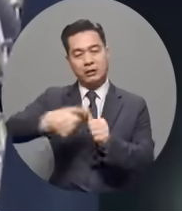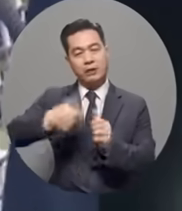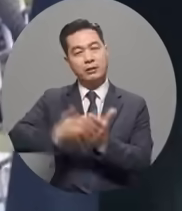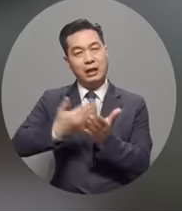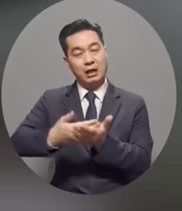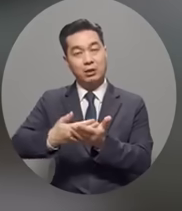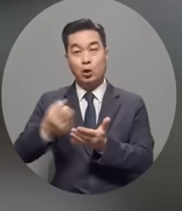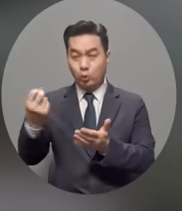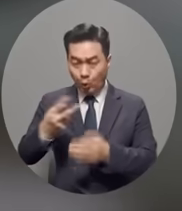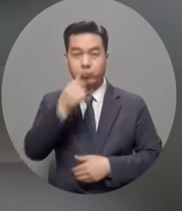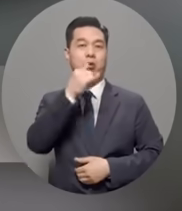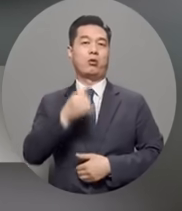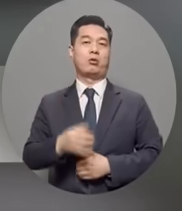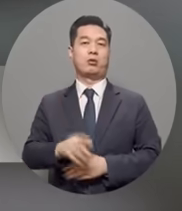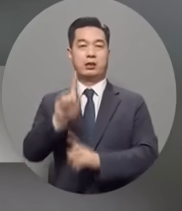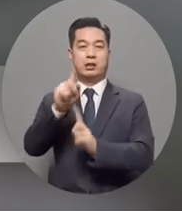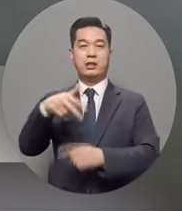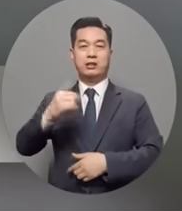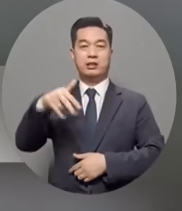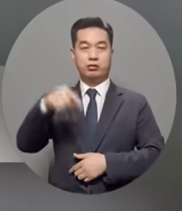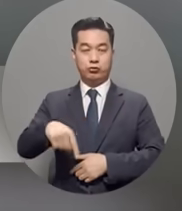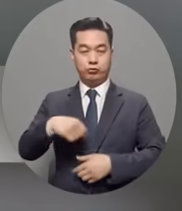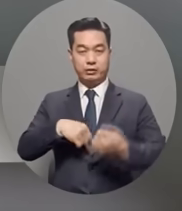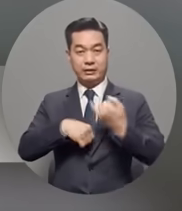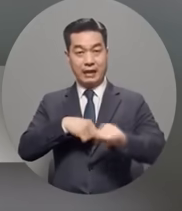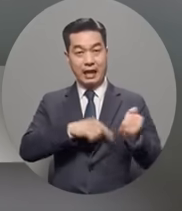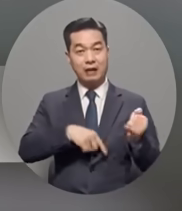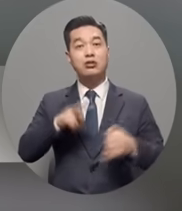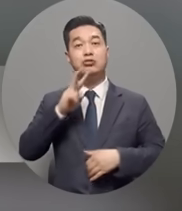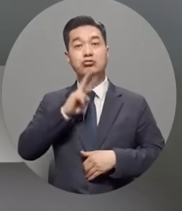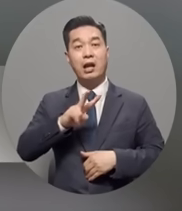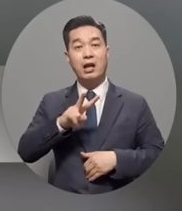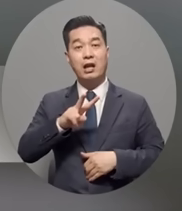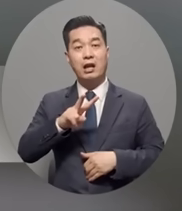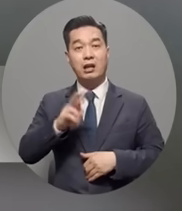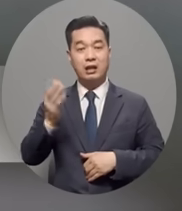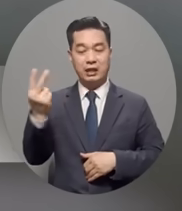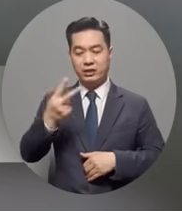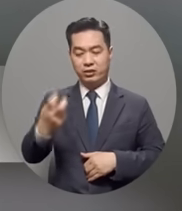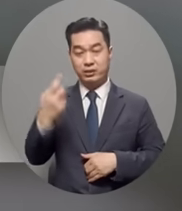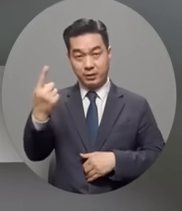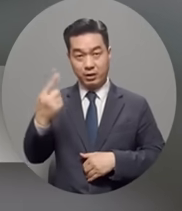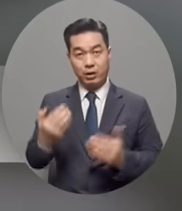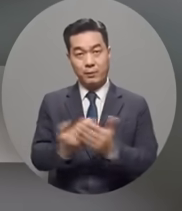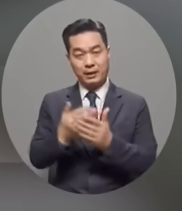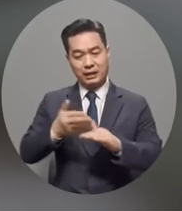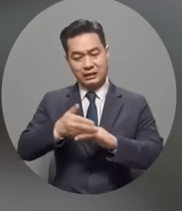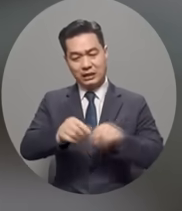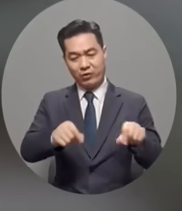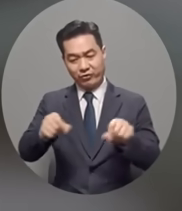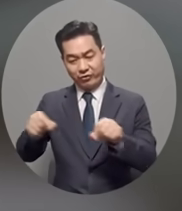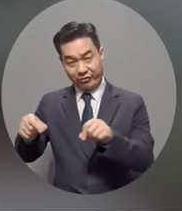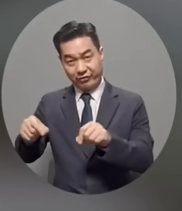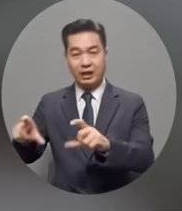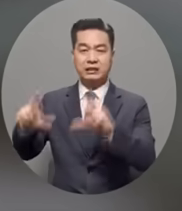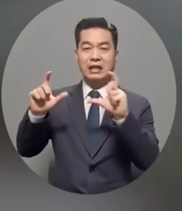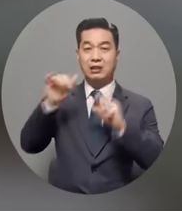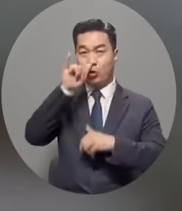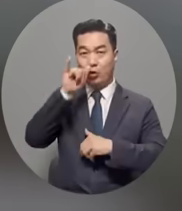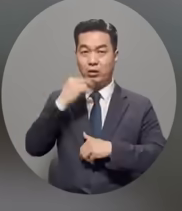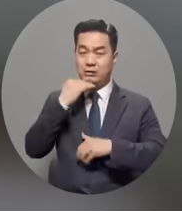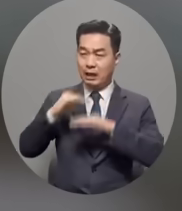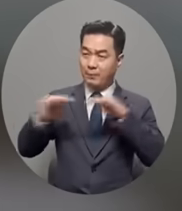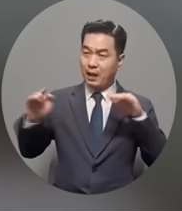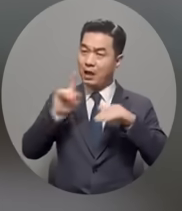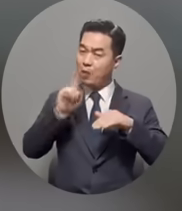아닙니다. 이진주 씨의 딸은 2살 되던 지난 2021년 발달 지연 진단을 받았습니다. 또래에 비해